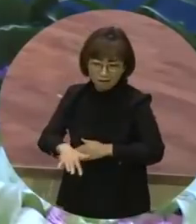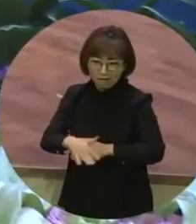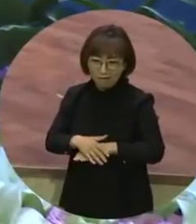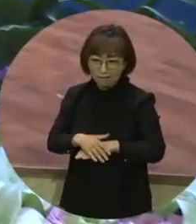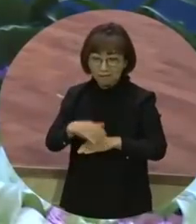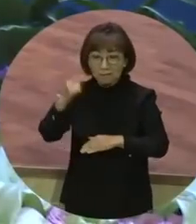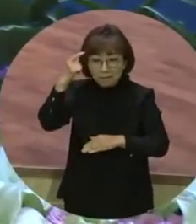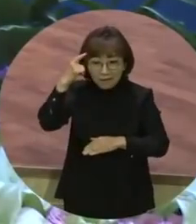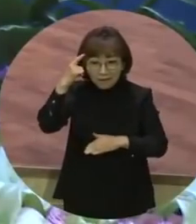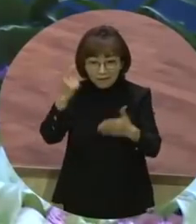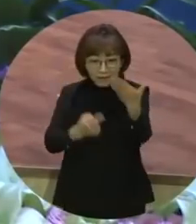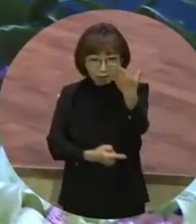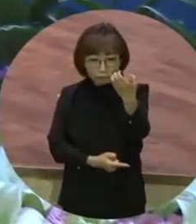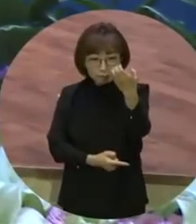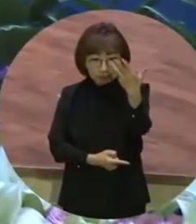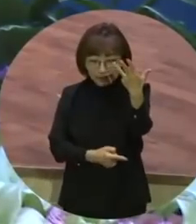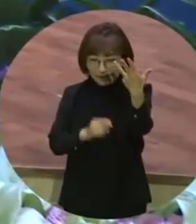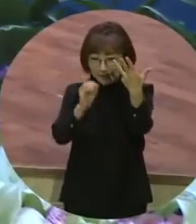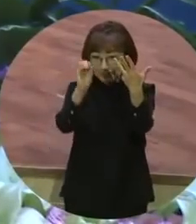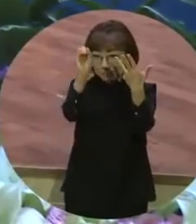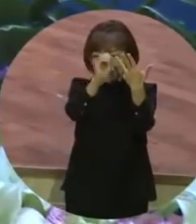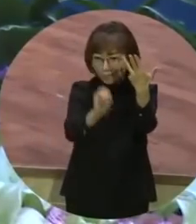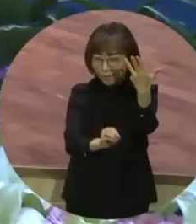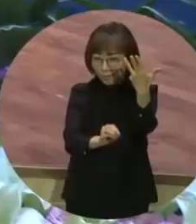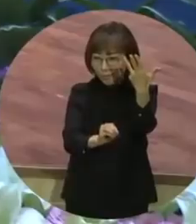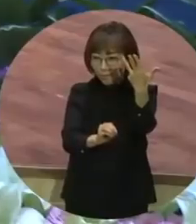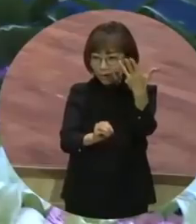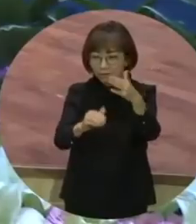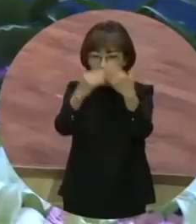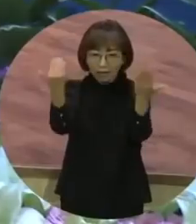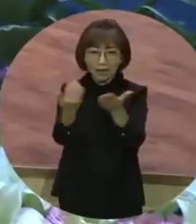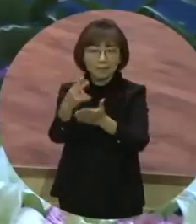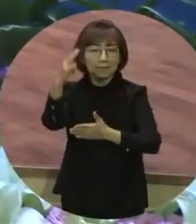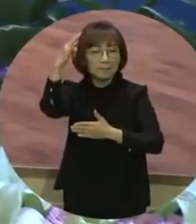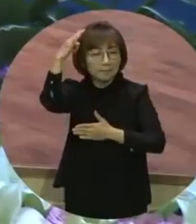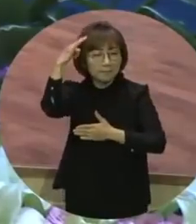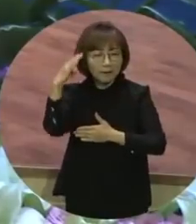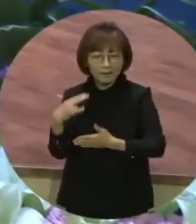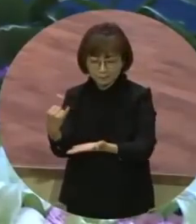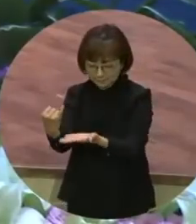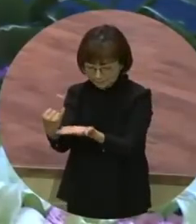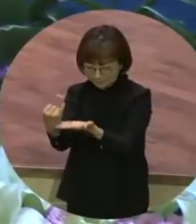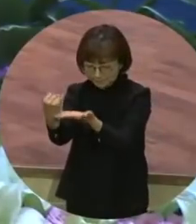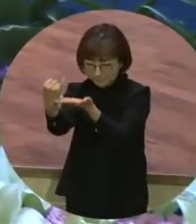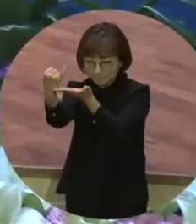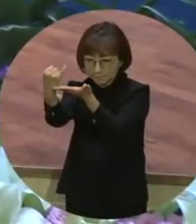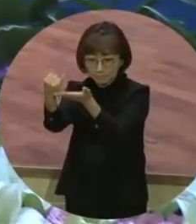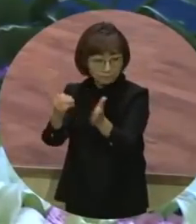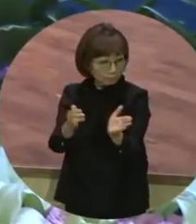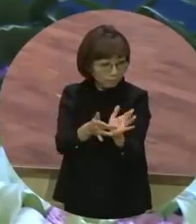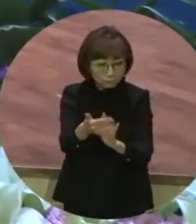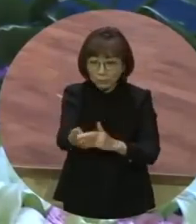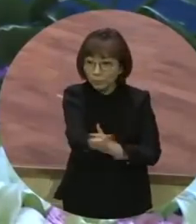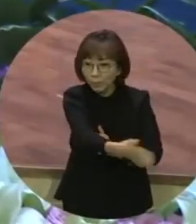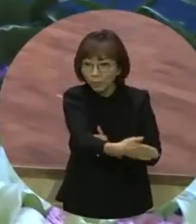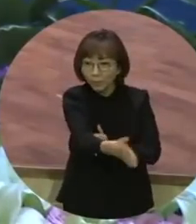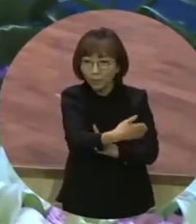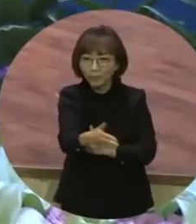98%가 다 마리아 숭배 사상이, 다 마리아예요. 마리아, 모든 게 예수 안 보여요. 전부